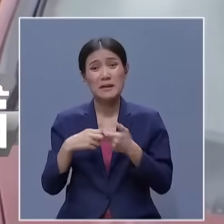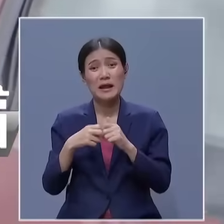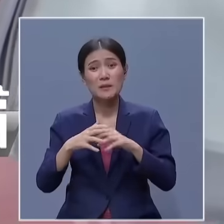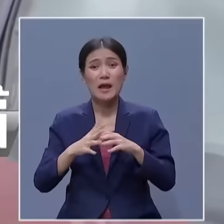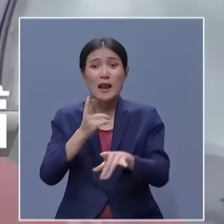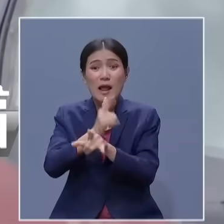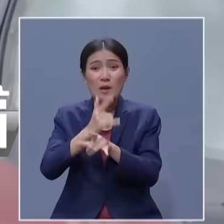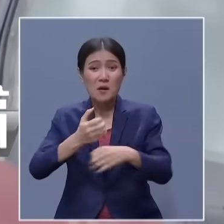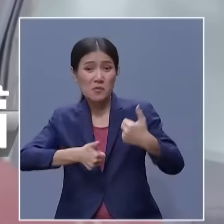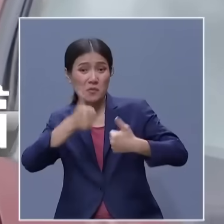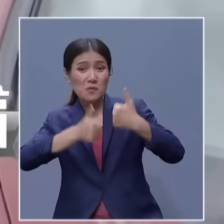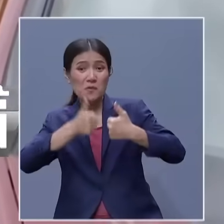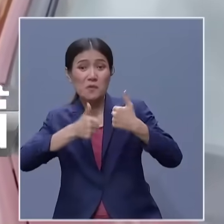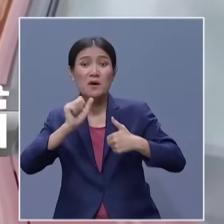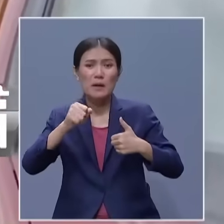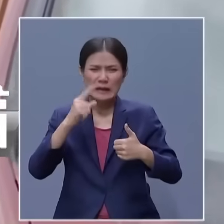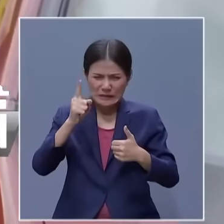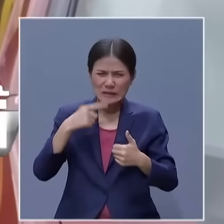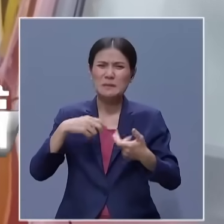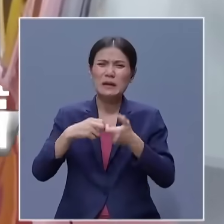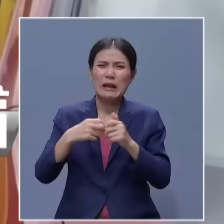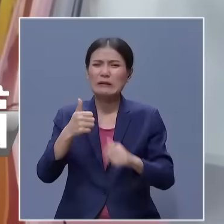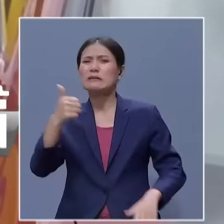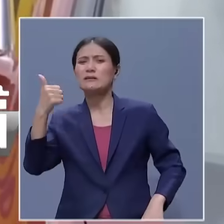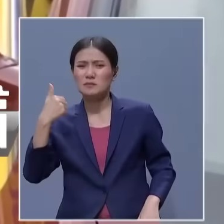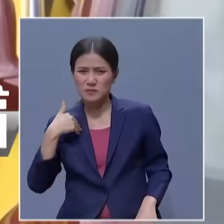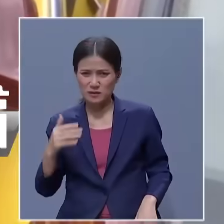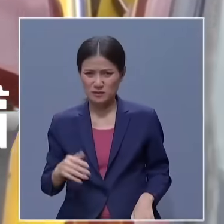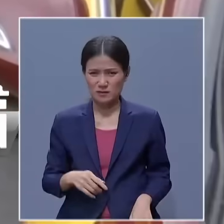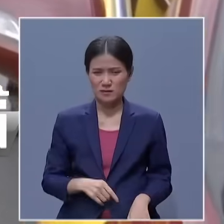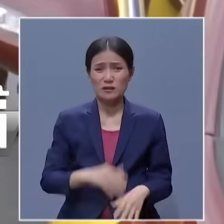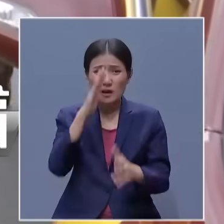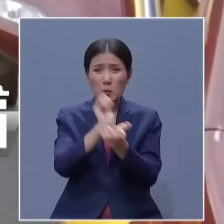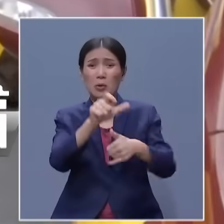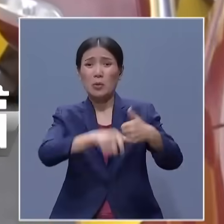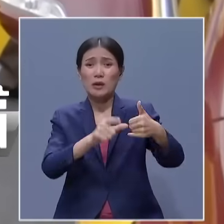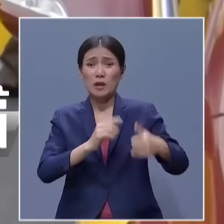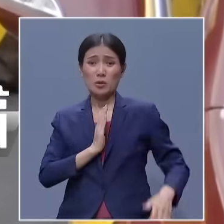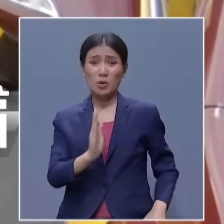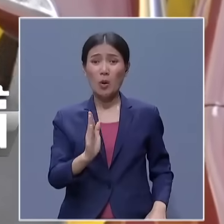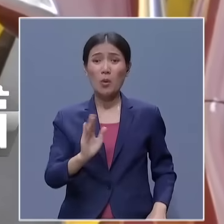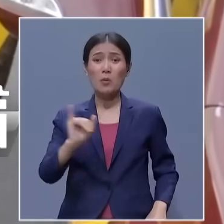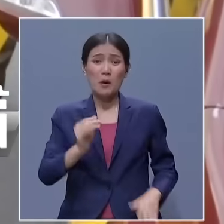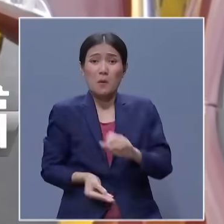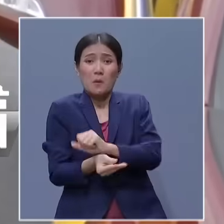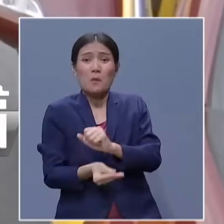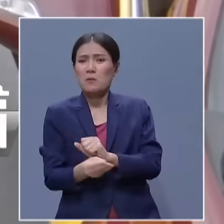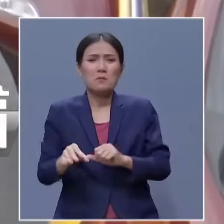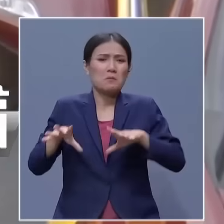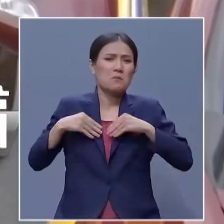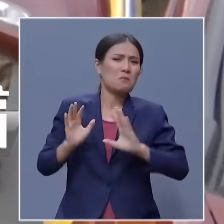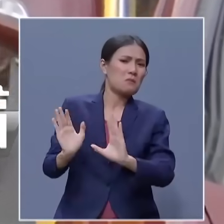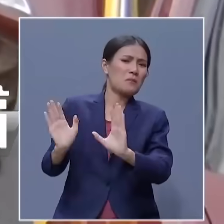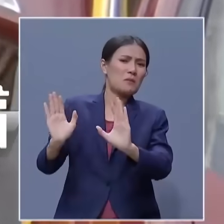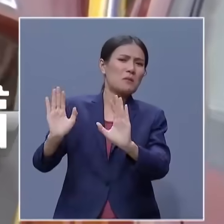ามันก็มีเรื่องต่างๆที่ผ่านมาด้วยว่ า สารวัตรสิวท่านเป็นคนตรงฉินน่ะใช่ไหมคะไม่ได้หรอกเรื่องของรับ